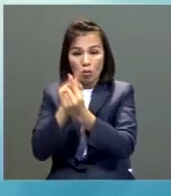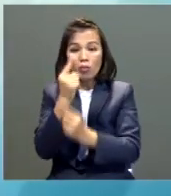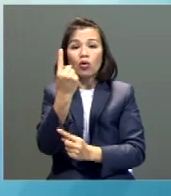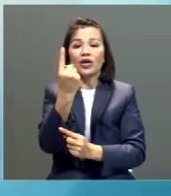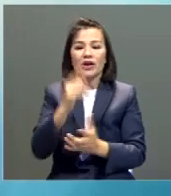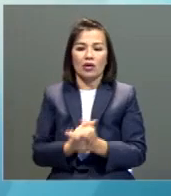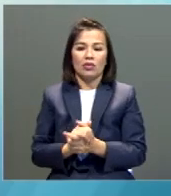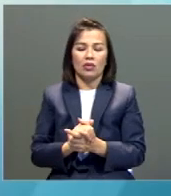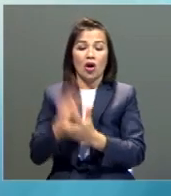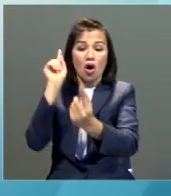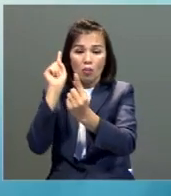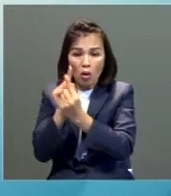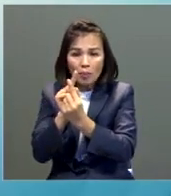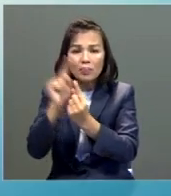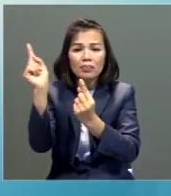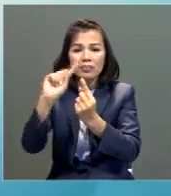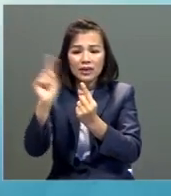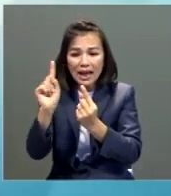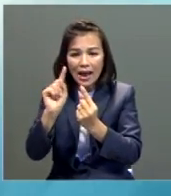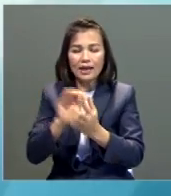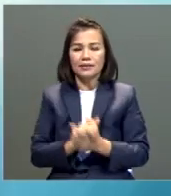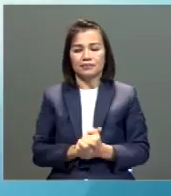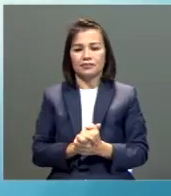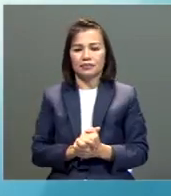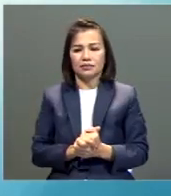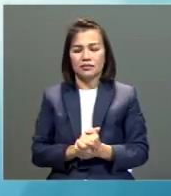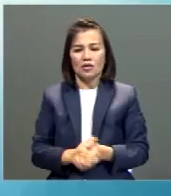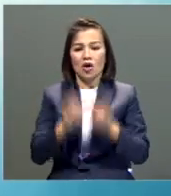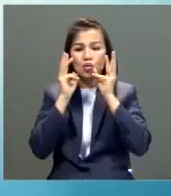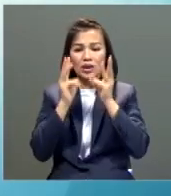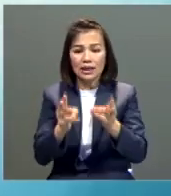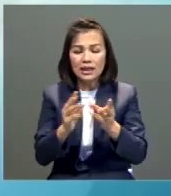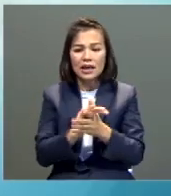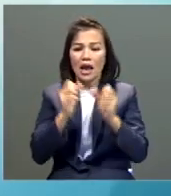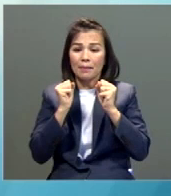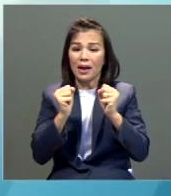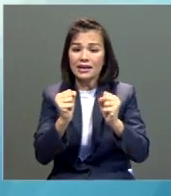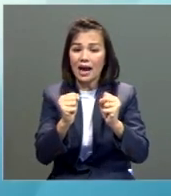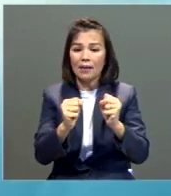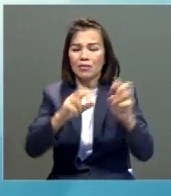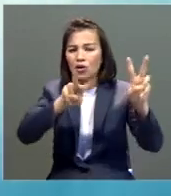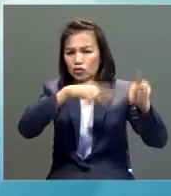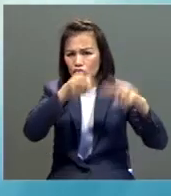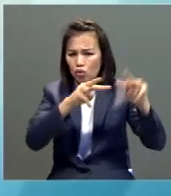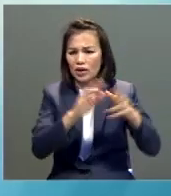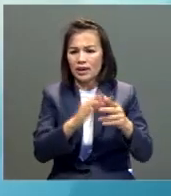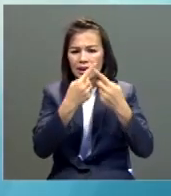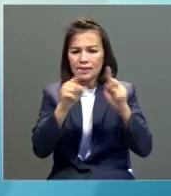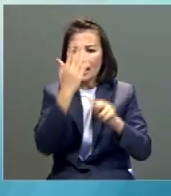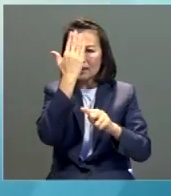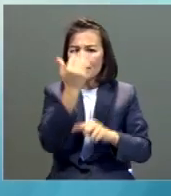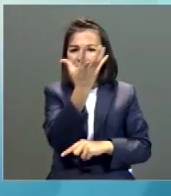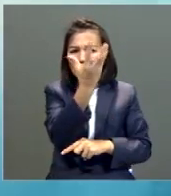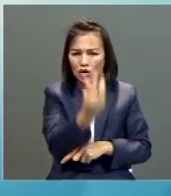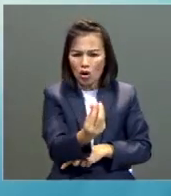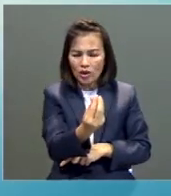ายเดียวที่พบเนี่ยนะครับซึ่งเรียกว่าก็เอ๊ะวิธีต่างๆเหล่านี้เราก็พยายามที่จะตรวจหาแล้วทำไมถึงน้อยลงก็อาจจะเป็นไป